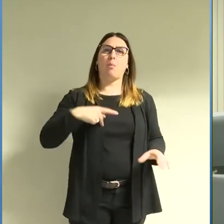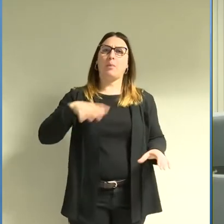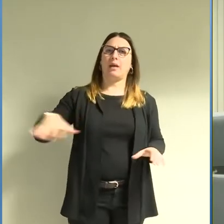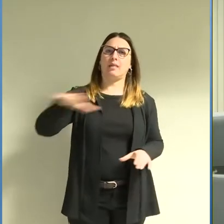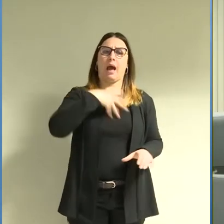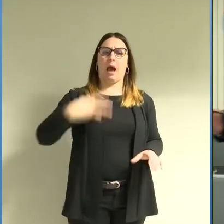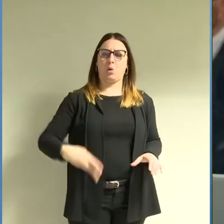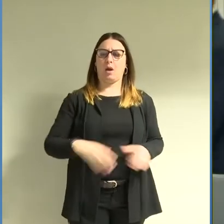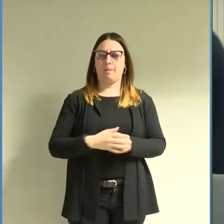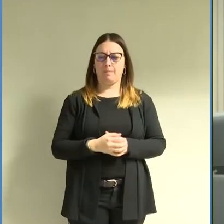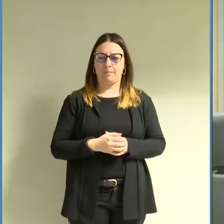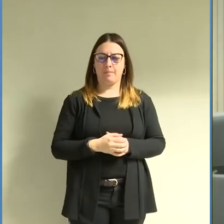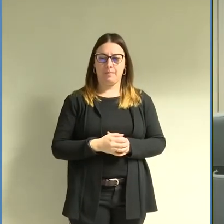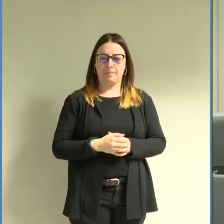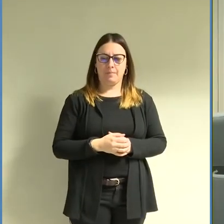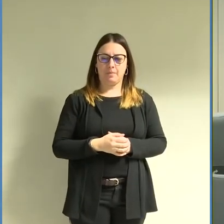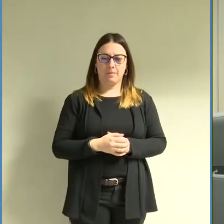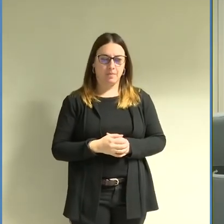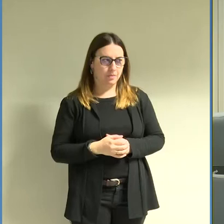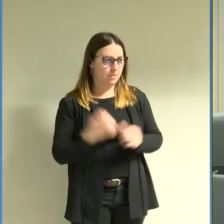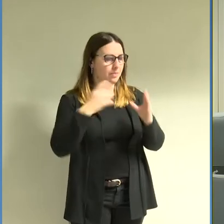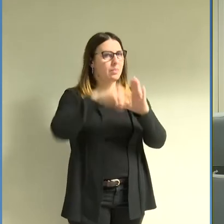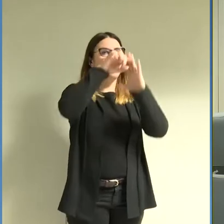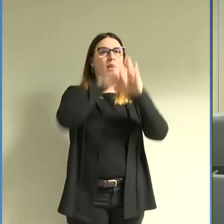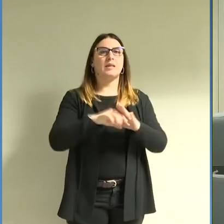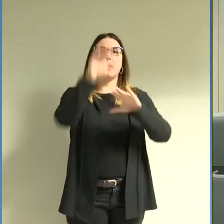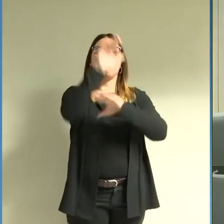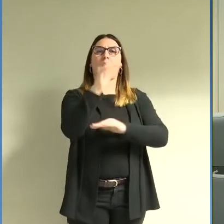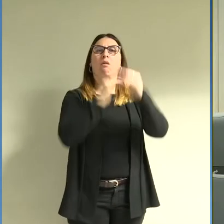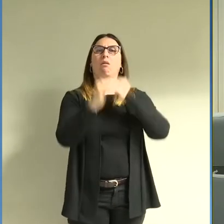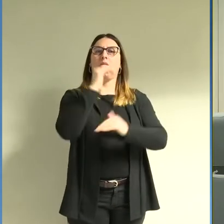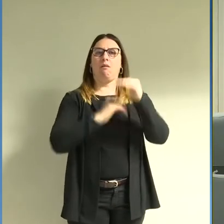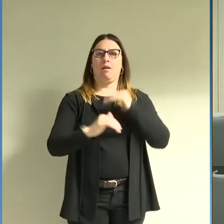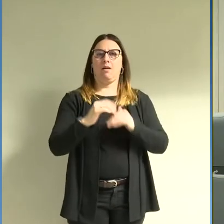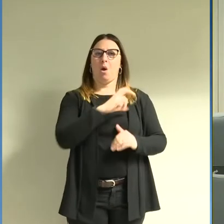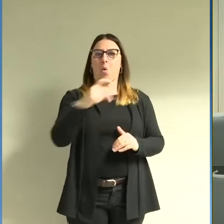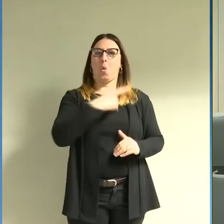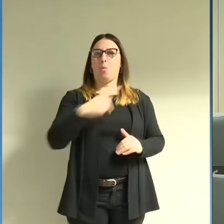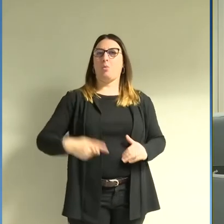l'arlequin dont le code dans le cadre du plan de sauvegarde de copropriété